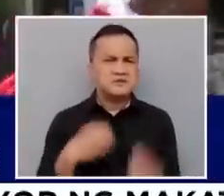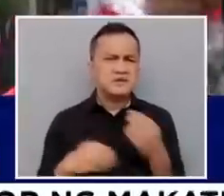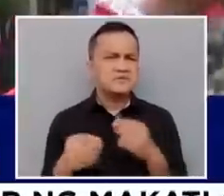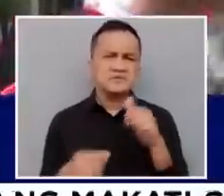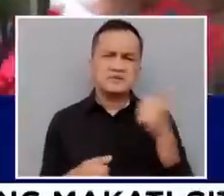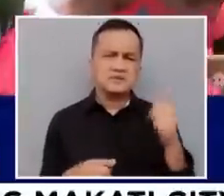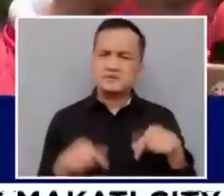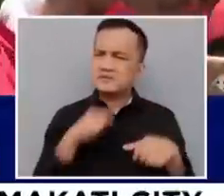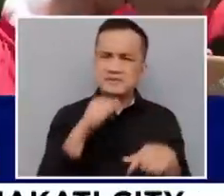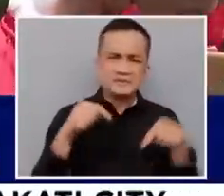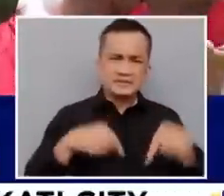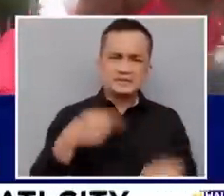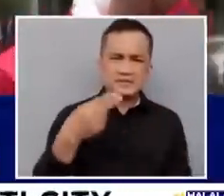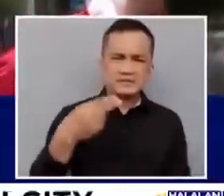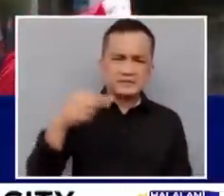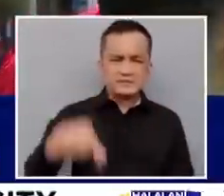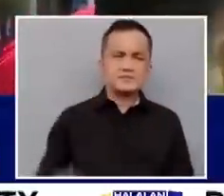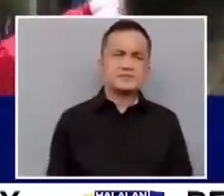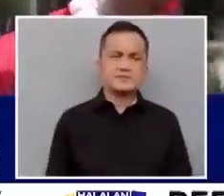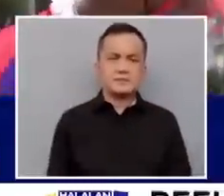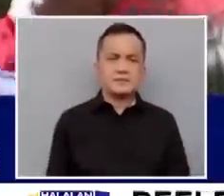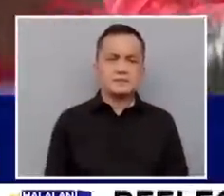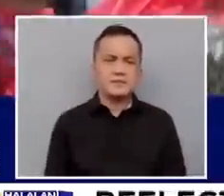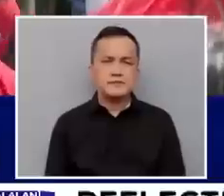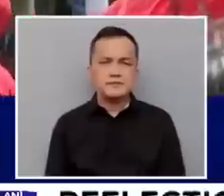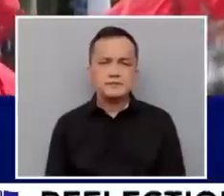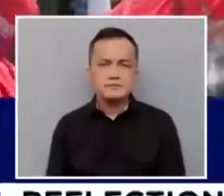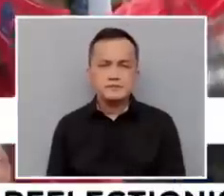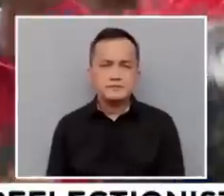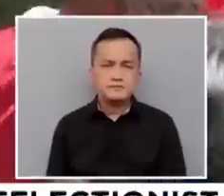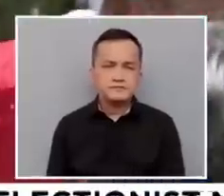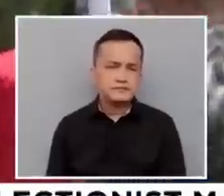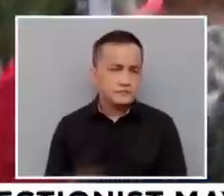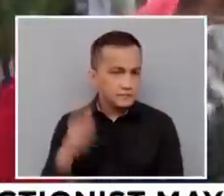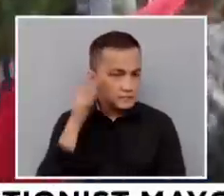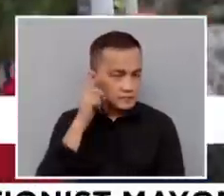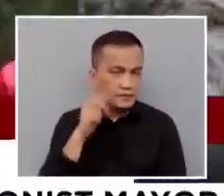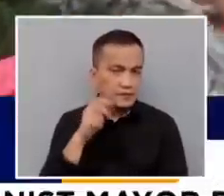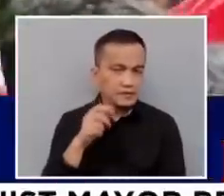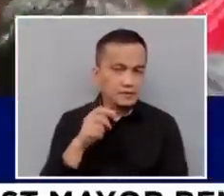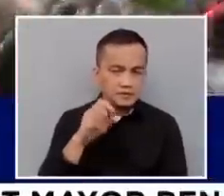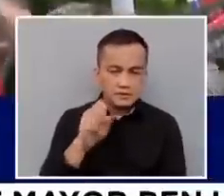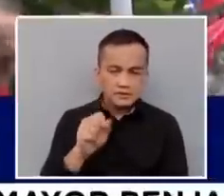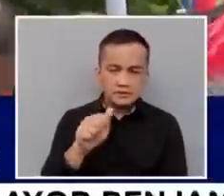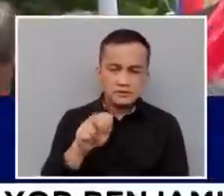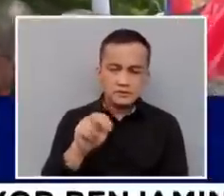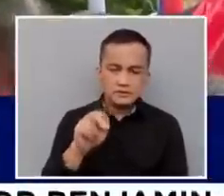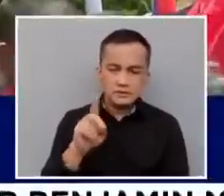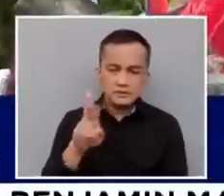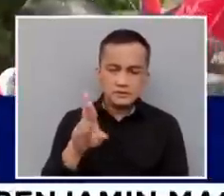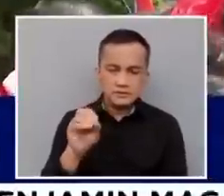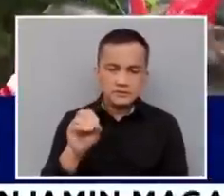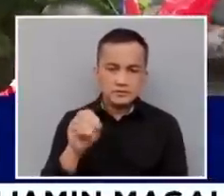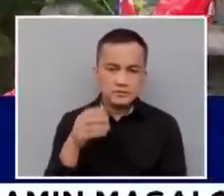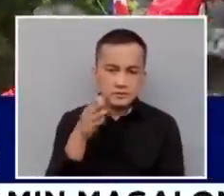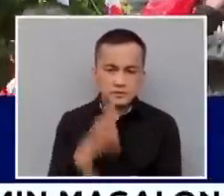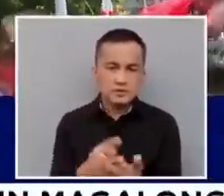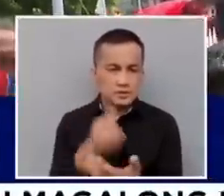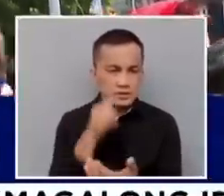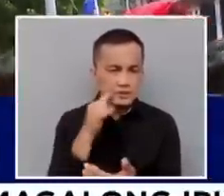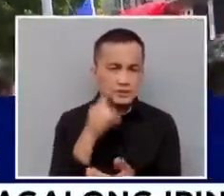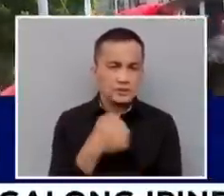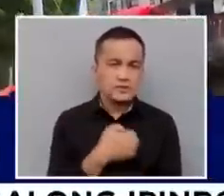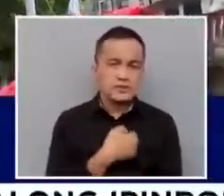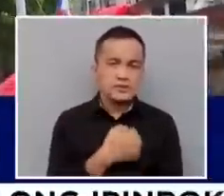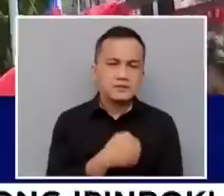sa headquarters. Okay, nabalitaan ko nga dumating si Sandro kagabi. Di ko alam kung nandun pa ang media at naging emotional